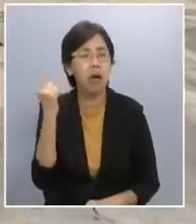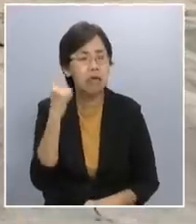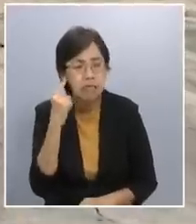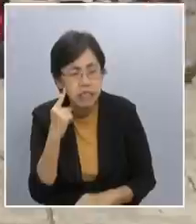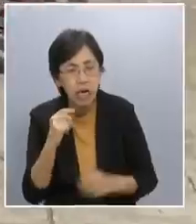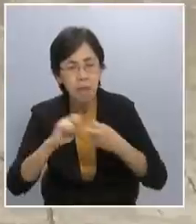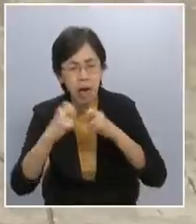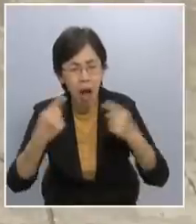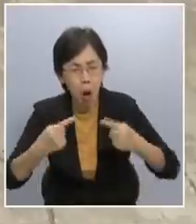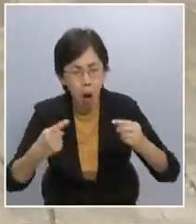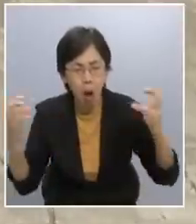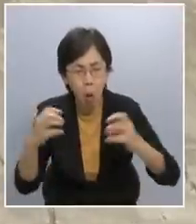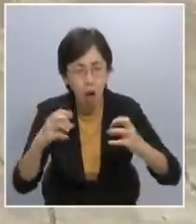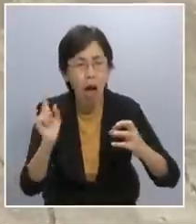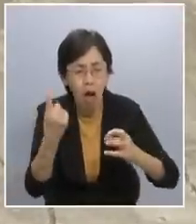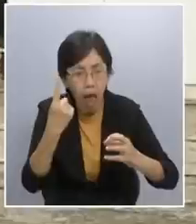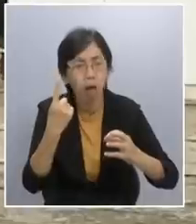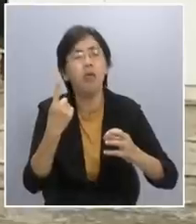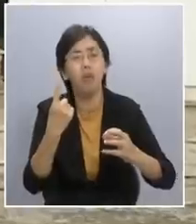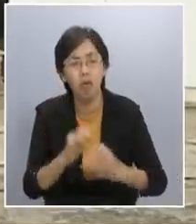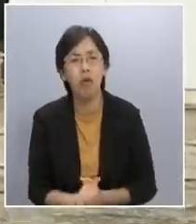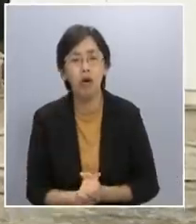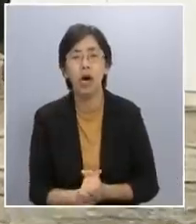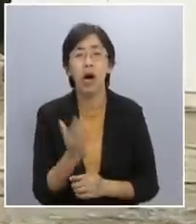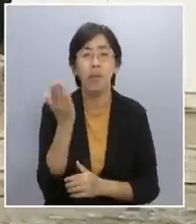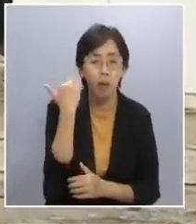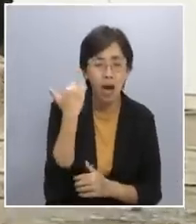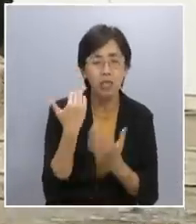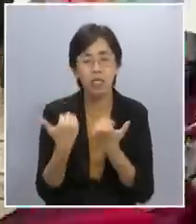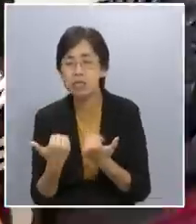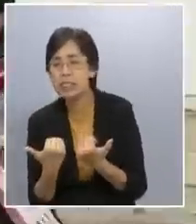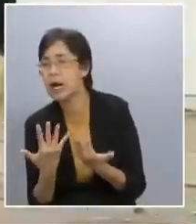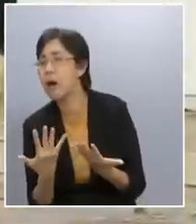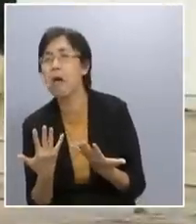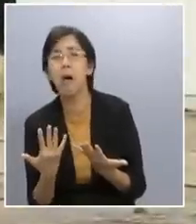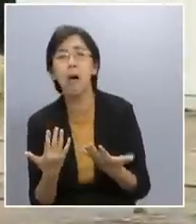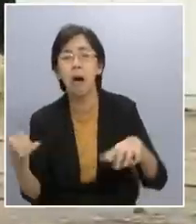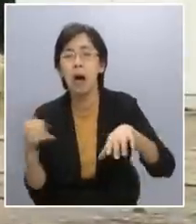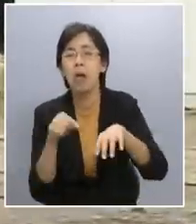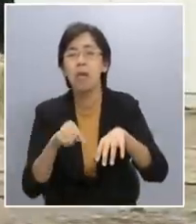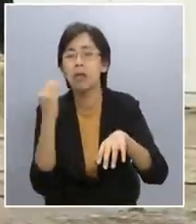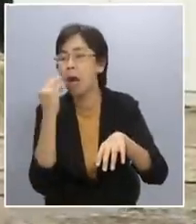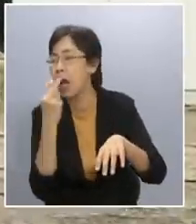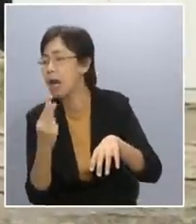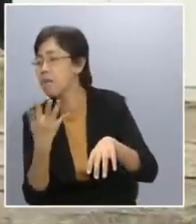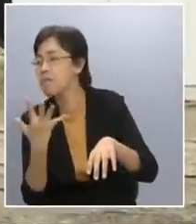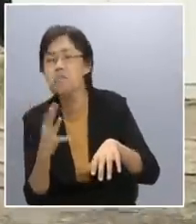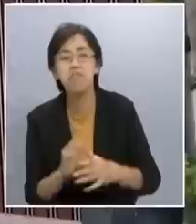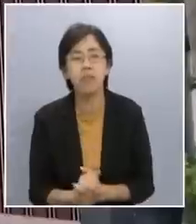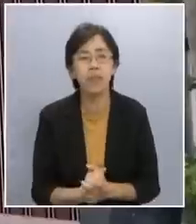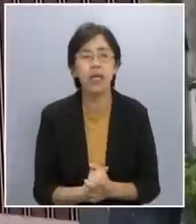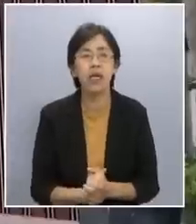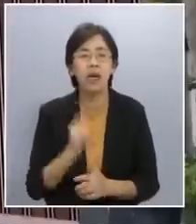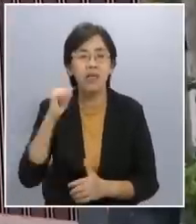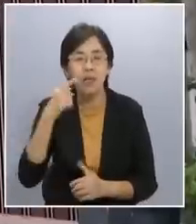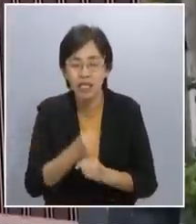ะดังออกมาจากบ้านหลังนี้และตั้งแต่เมื่อวานจนถึงตอนนี้ก็ยังไม่มีใครกลับเข้ามาที่บ้านหลังนี้อีกเลยนอกจากแม่บ้านที่เข้